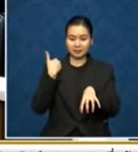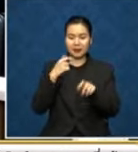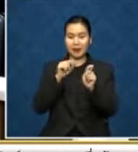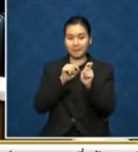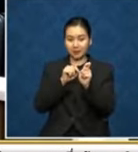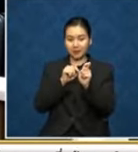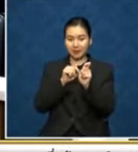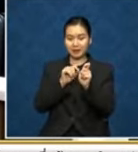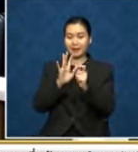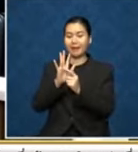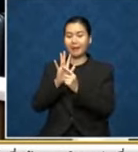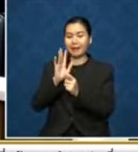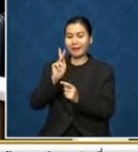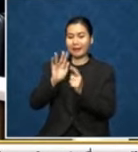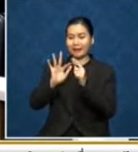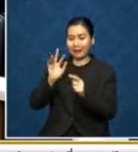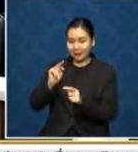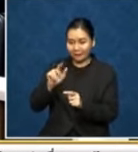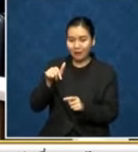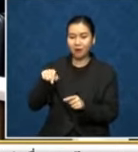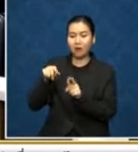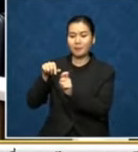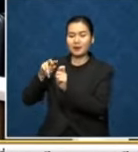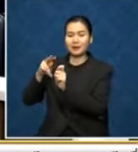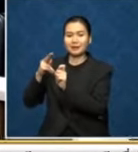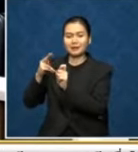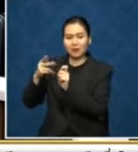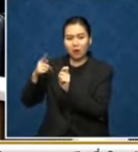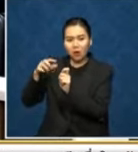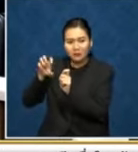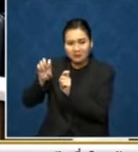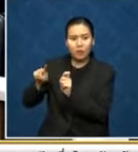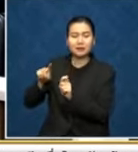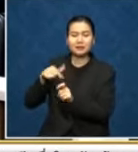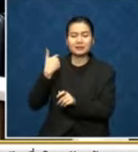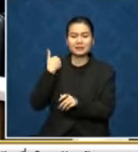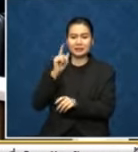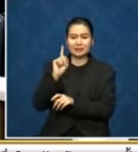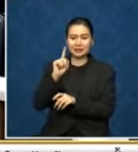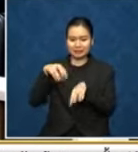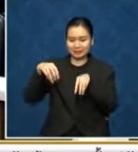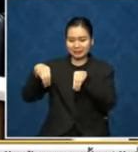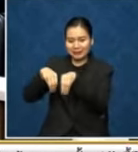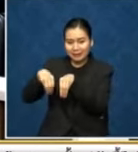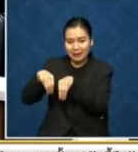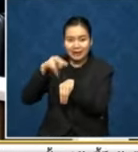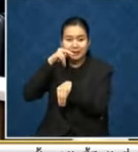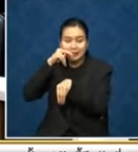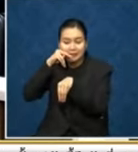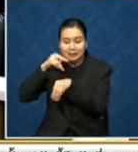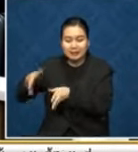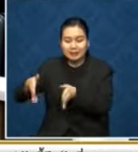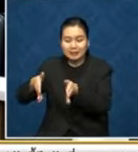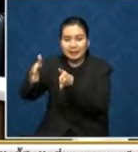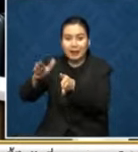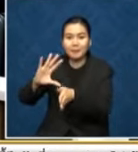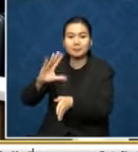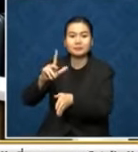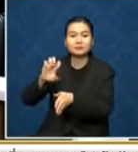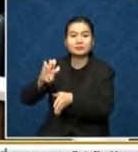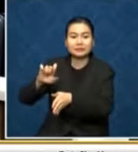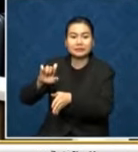อคอนสวรรค์ทั้งนี้อำเภอคอนสวรรค์เป็นอำเภอที่ติดแม่น้ำชีแต่ปัจจุบันนั้นสภาพปั